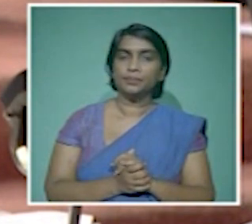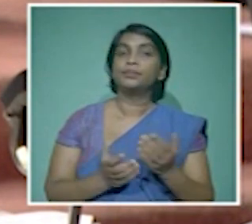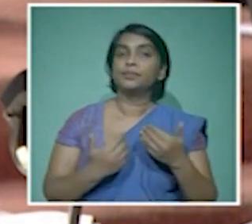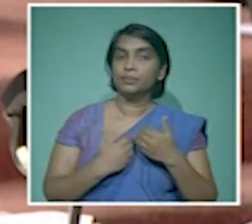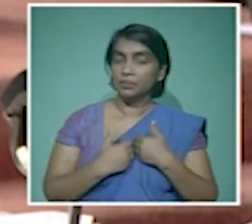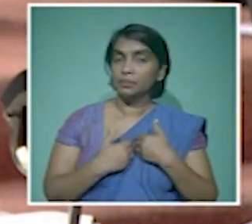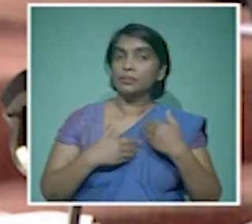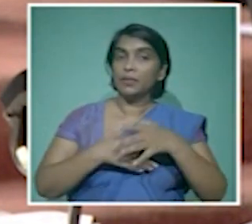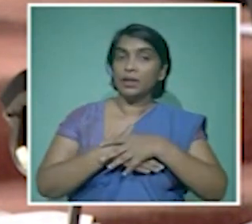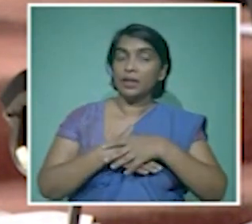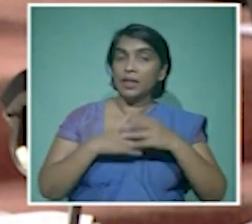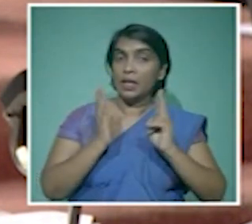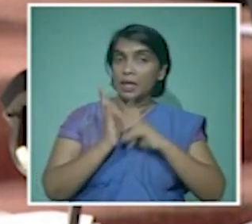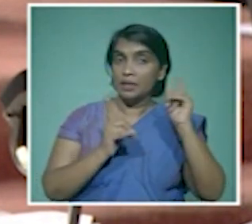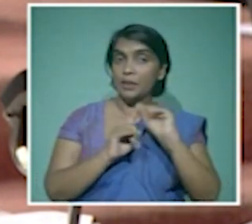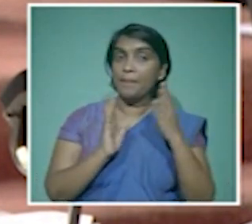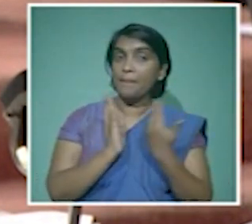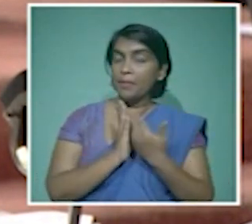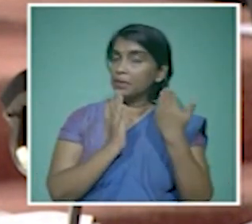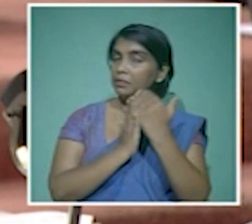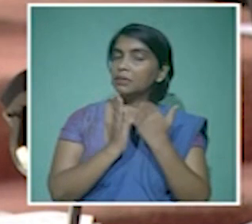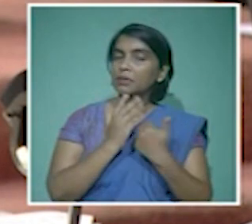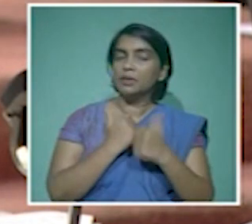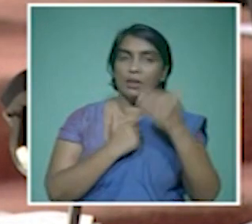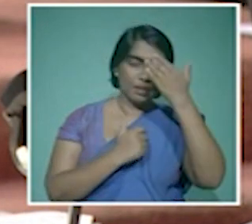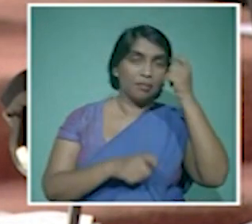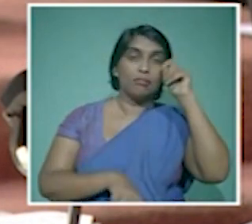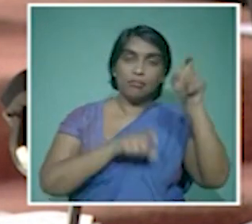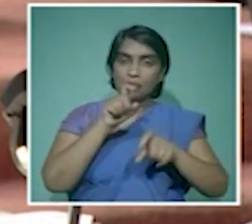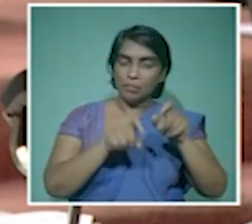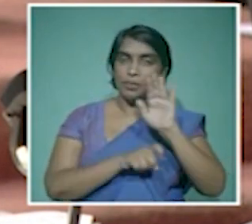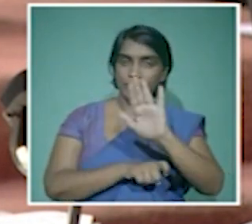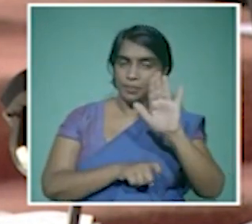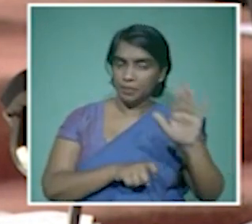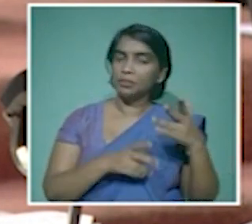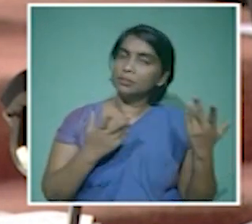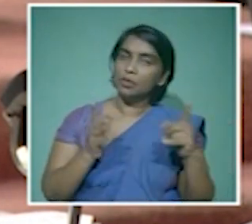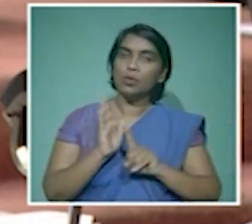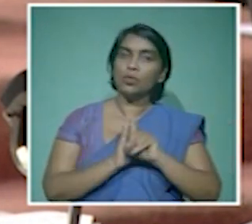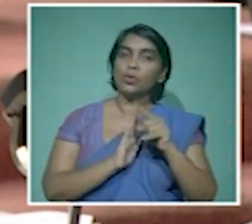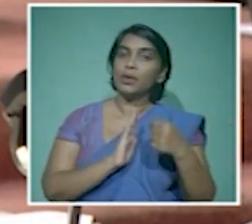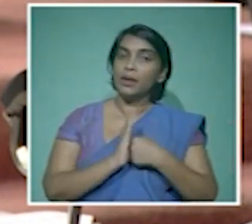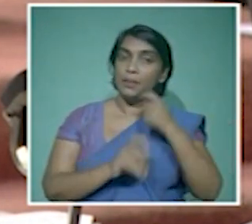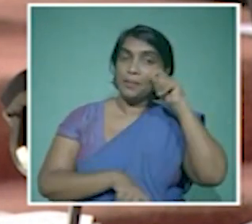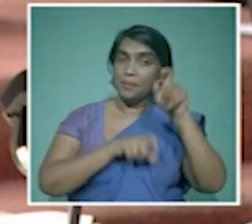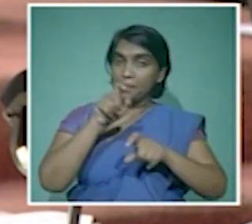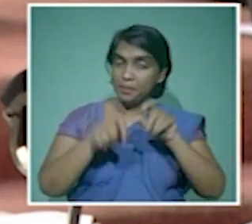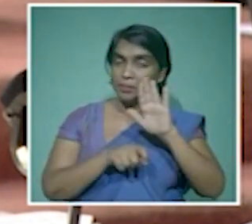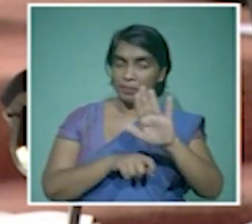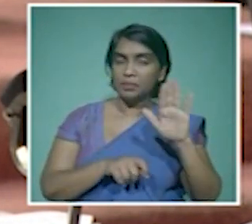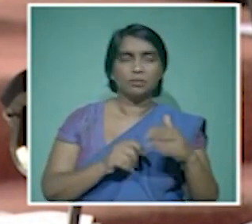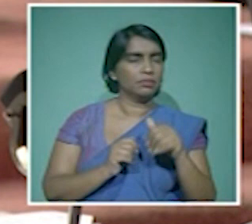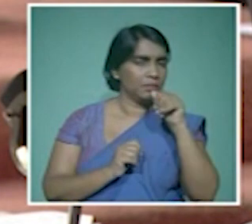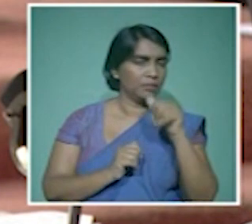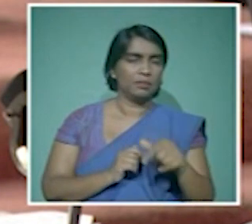தேசிய கொள்கை வகுத்தலிலே தமிழ் மக்களை பொறுத்தமட்டில் அல்லது வடக்கிலே கிழக்கிலே வாழக்கூடிய மக்களை பொறுத்தமட்டில் எந்த விதமான பங்களிப்பும் அதிலே